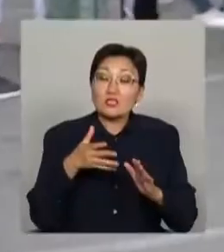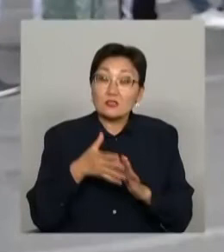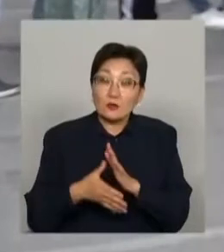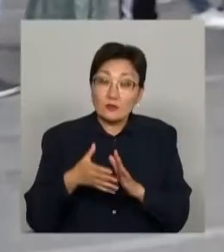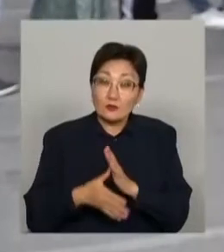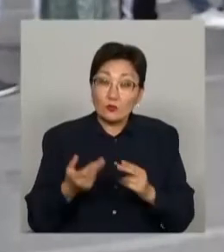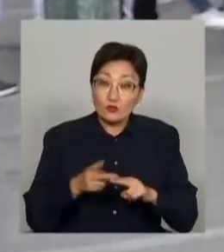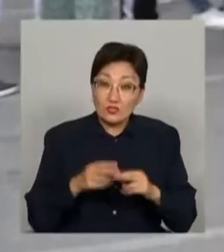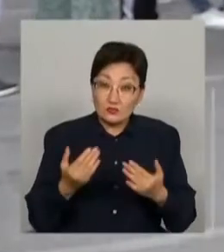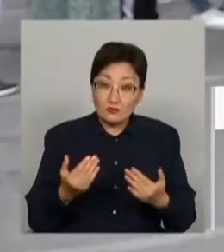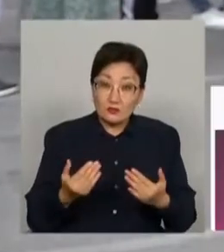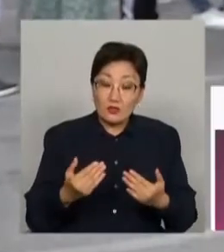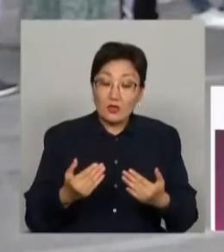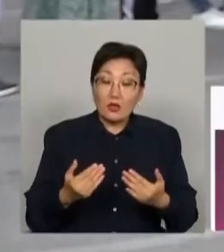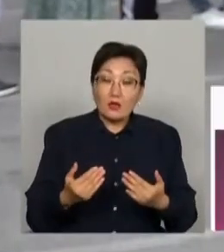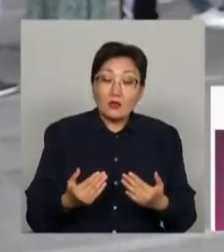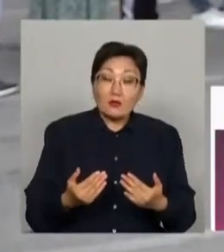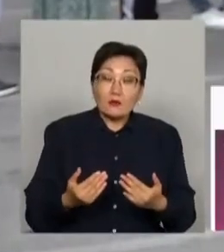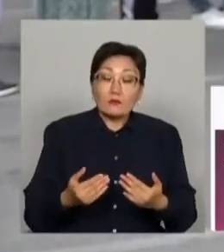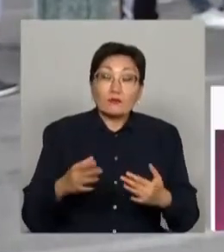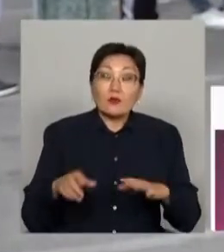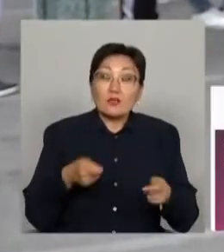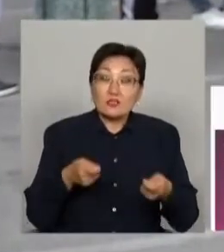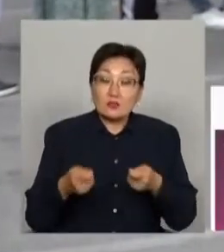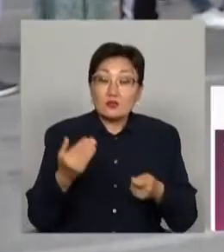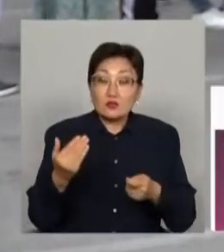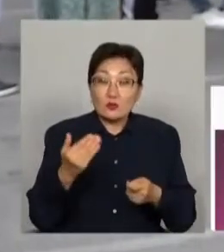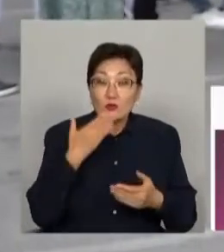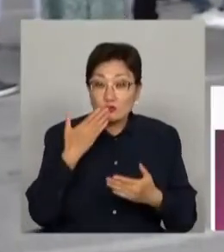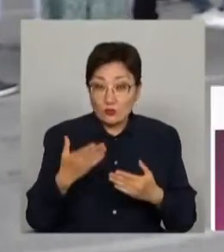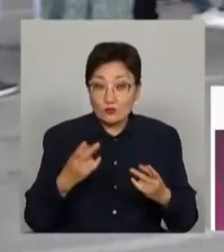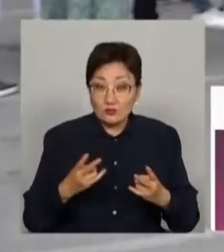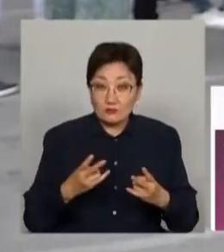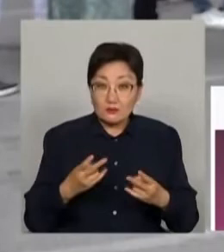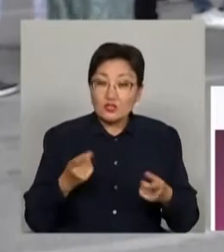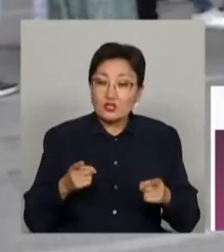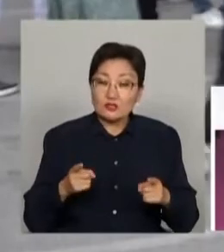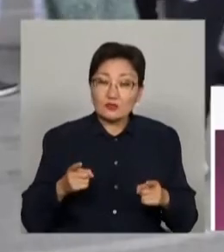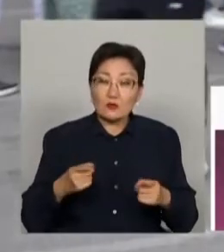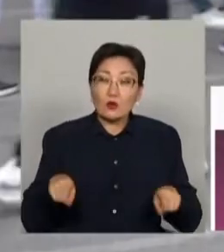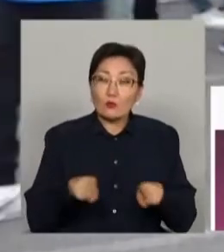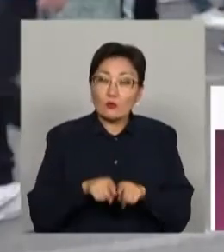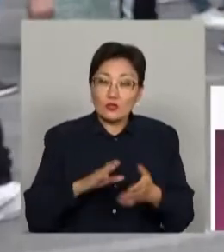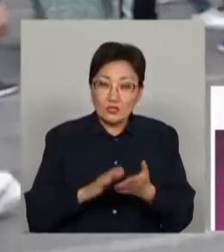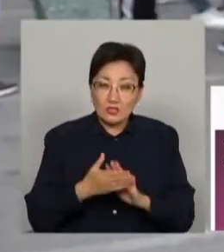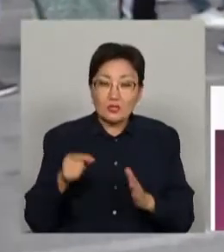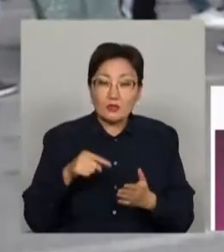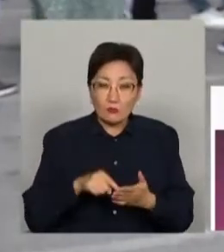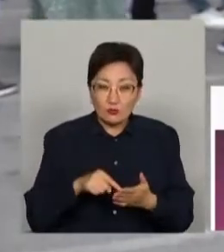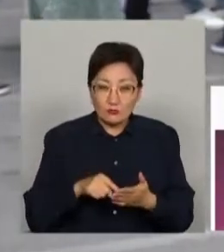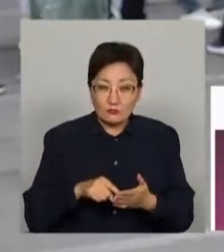отырған ағаларымыз бар, басшыларымыз. Солардан сұрау керек, неге бұндай жағдайға тап болып